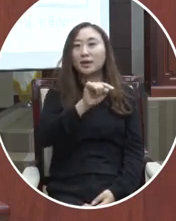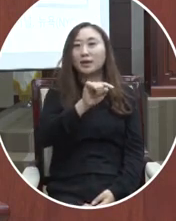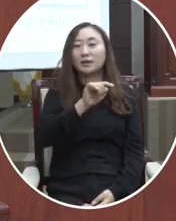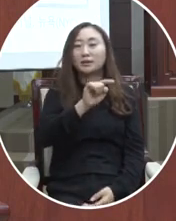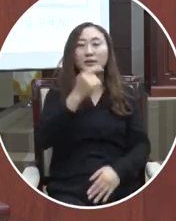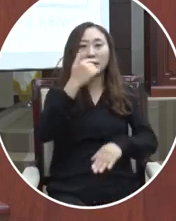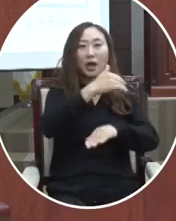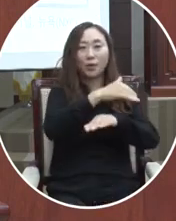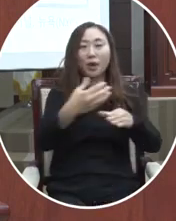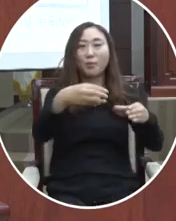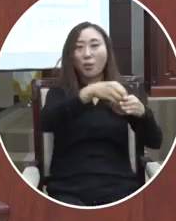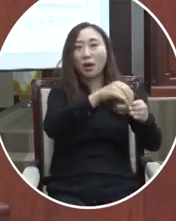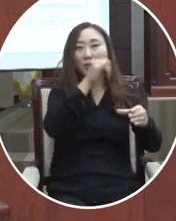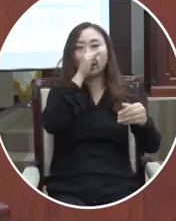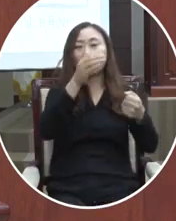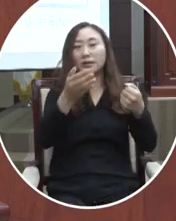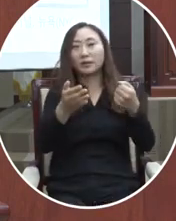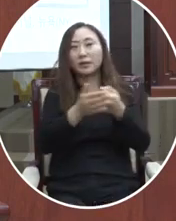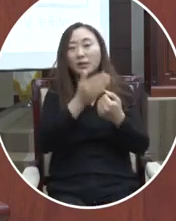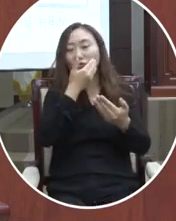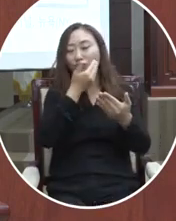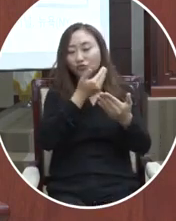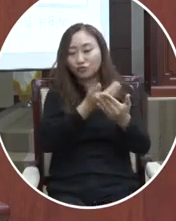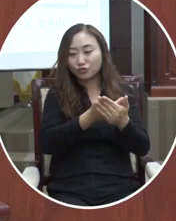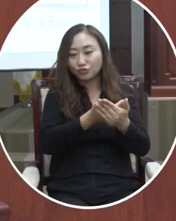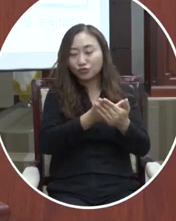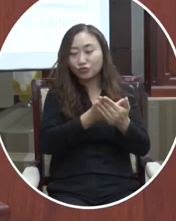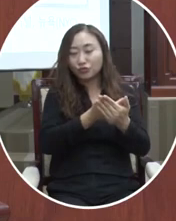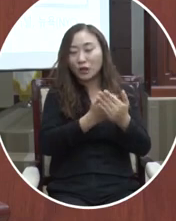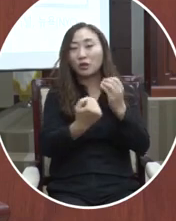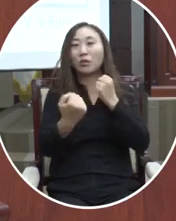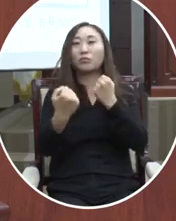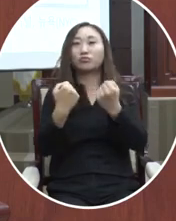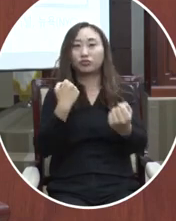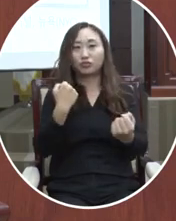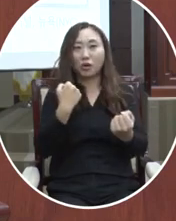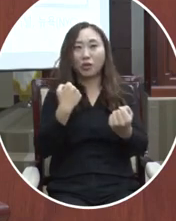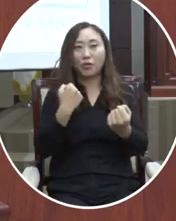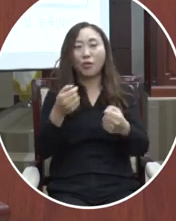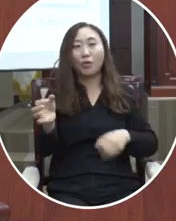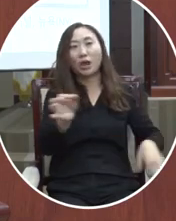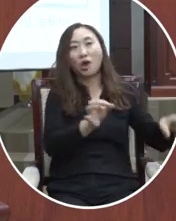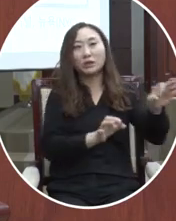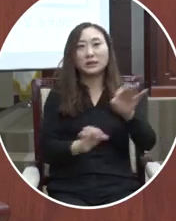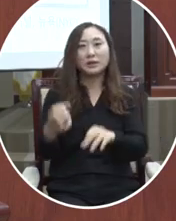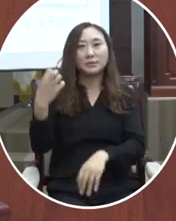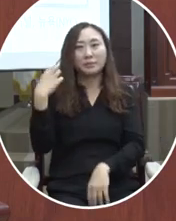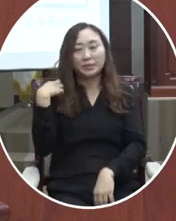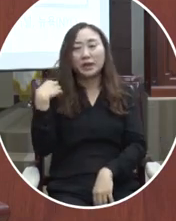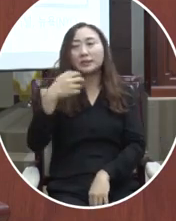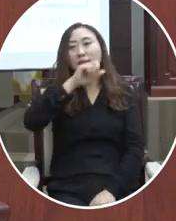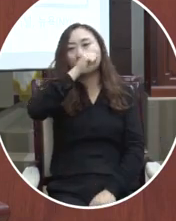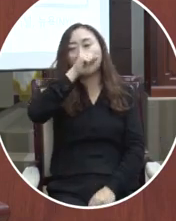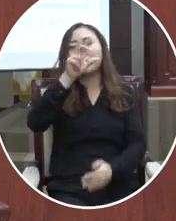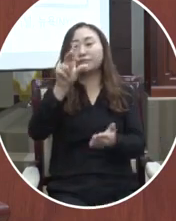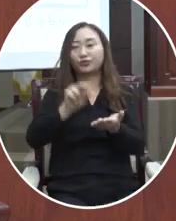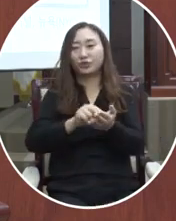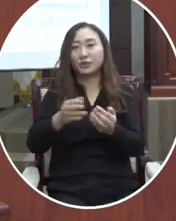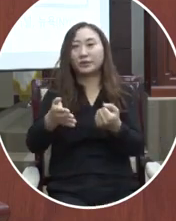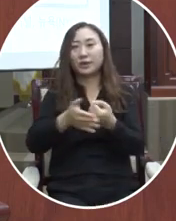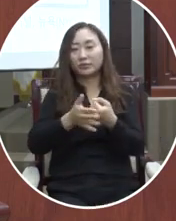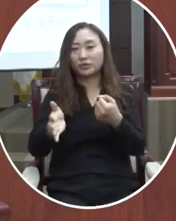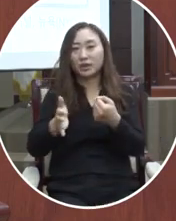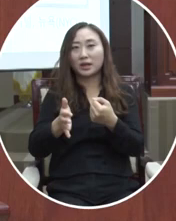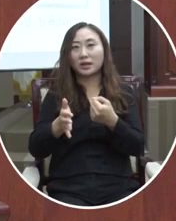국정과제와 법정계획에 포함될 만큼 중요한 사업인데도 불구하고 경제적 타당성 확보와 재원 조달의 어려움으로